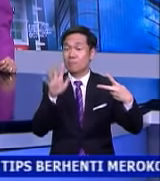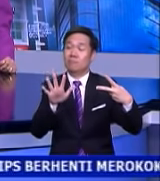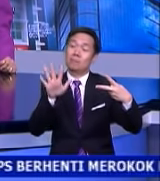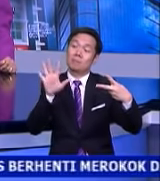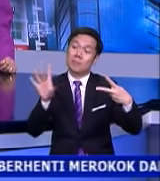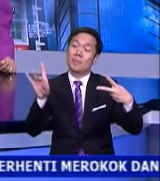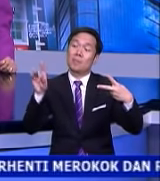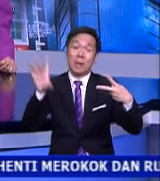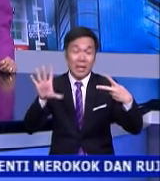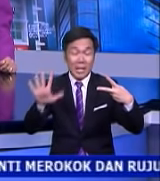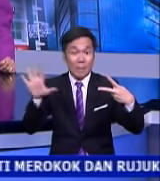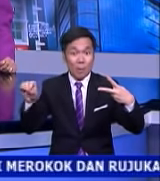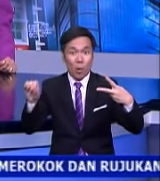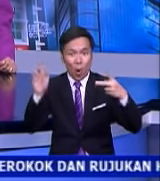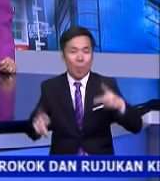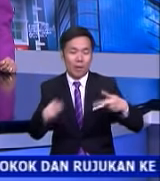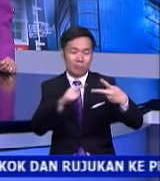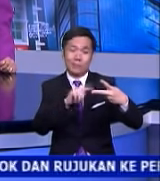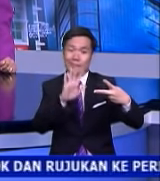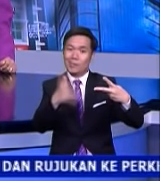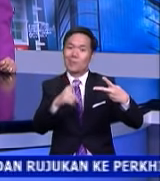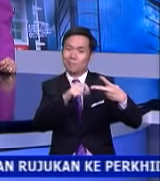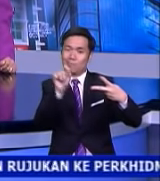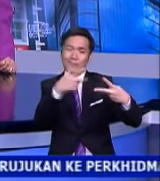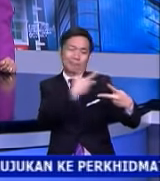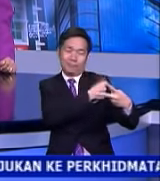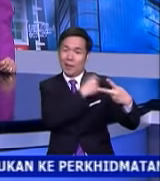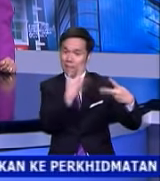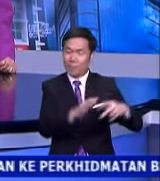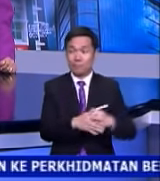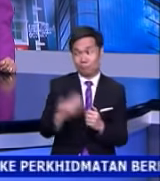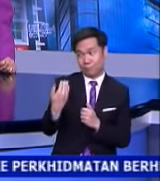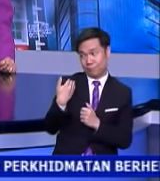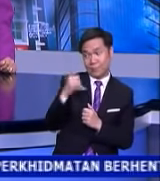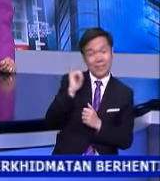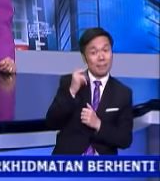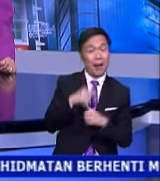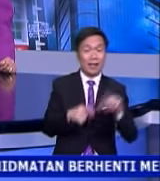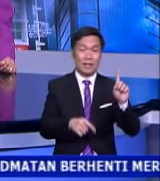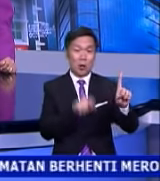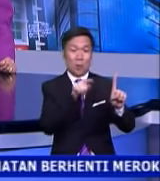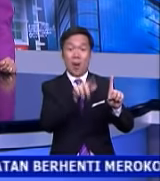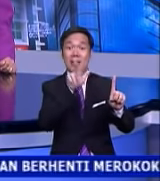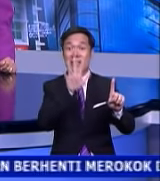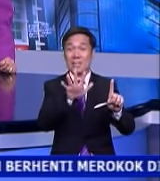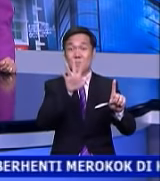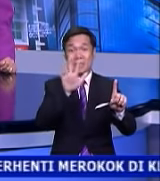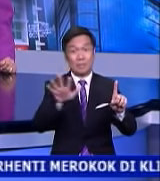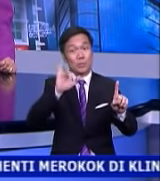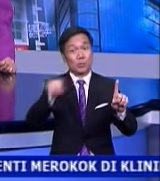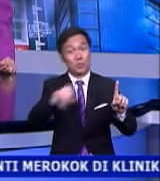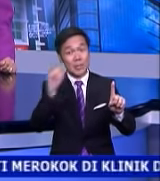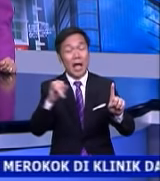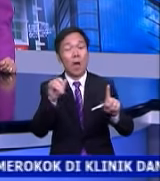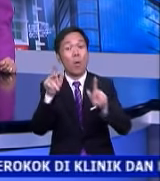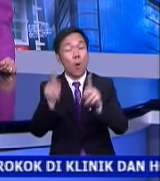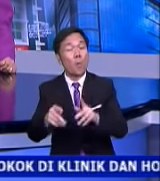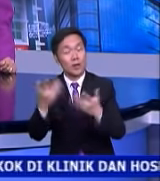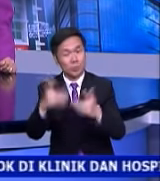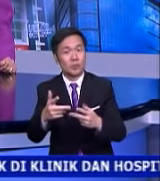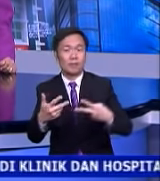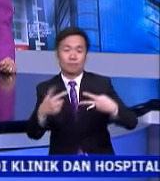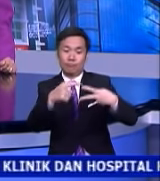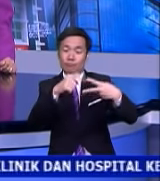32,450 lagi menerima dos kedua. Setakat semalam, seramai lebih 1.553 juta individu telah melengkapkan